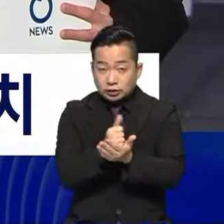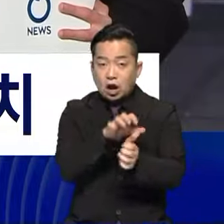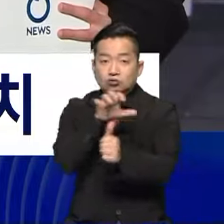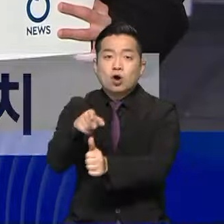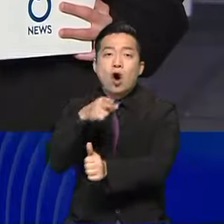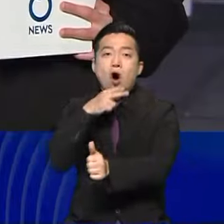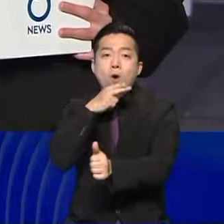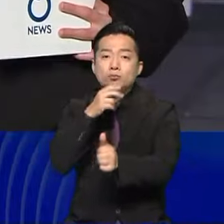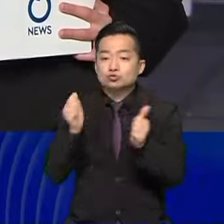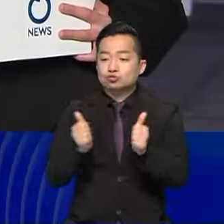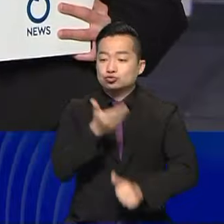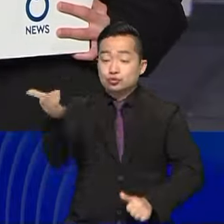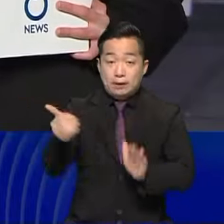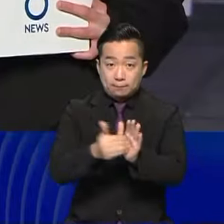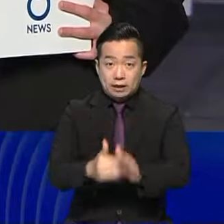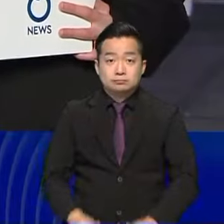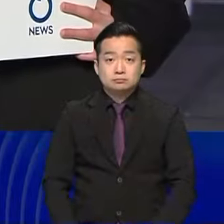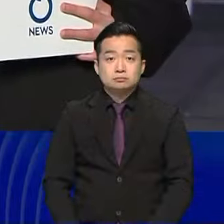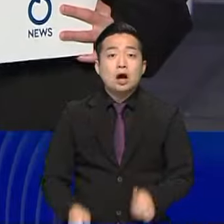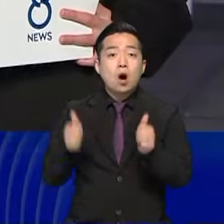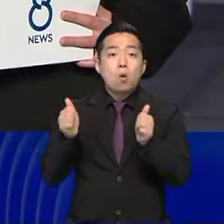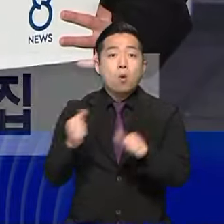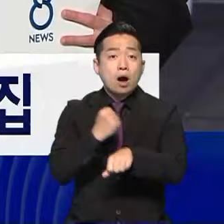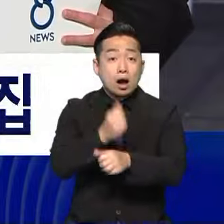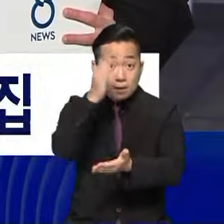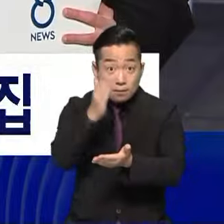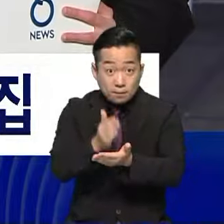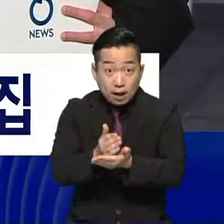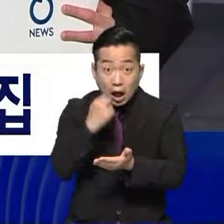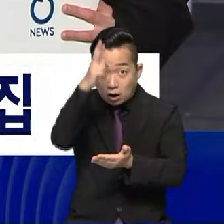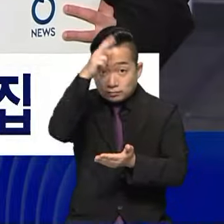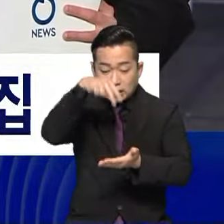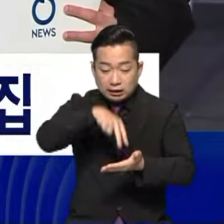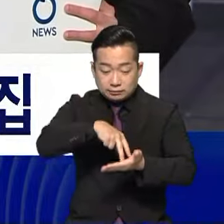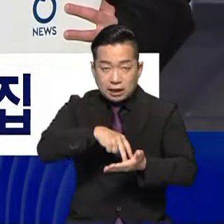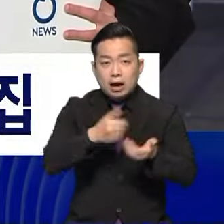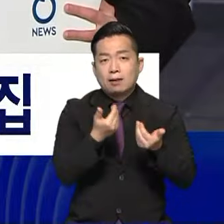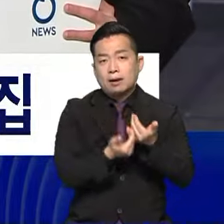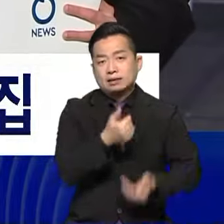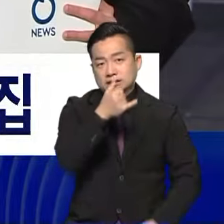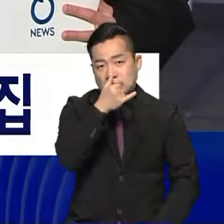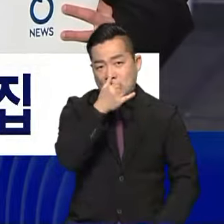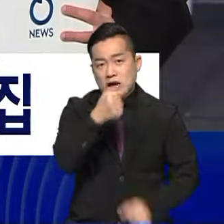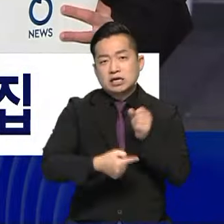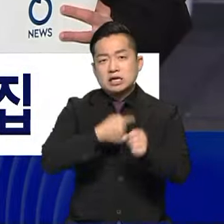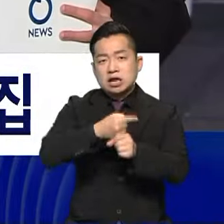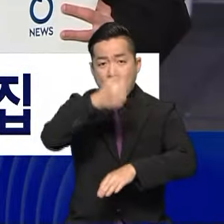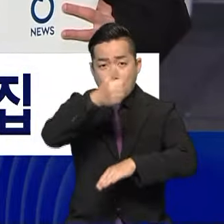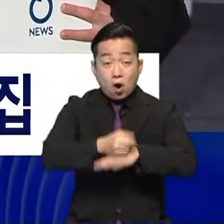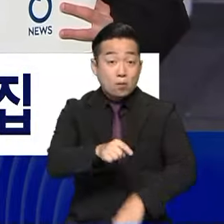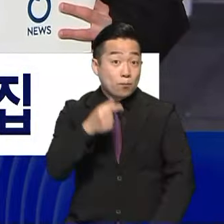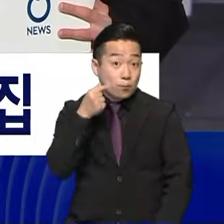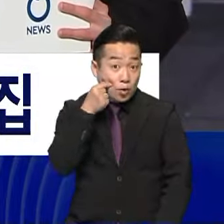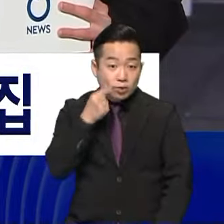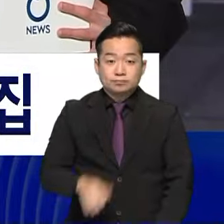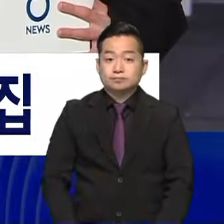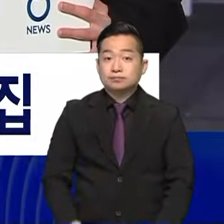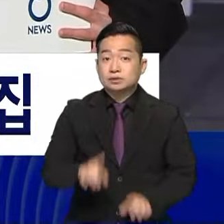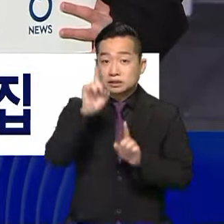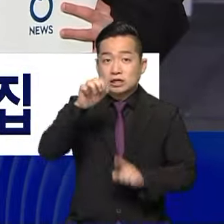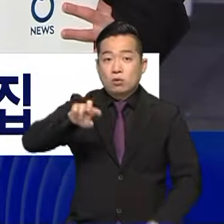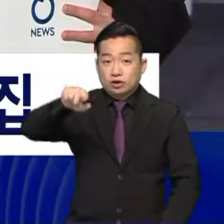송치했습니다 그런데 기소 여부를 두고 검찰의 의견이 엇갈리며 년동안 결론을 못 내리자 이원석